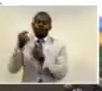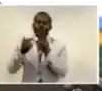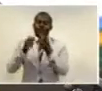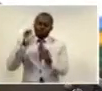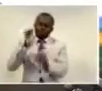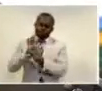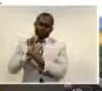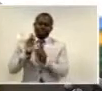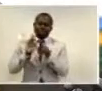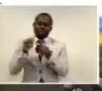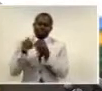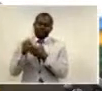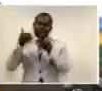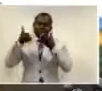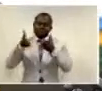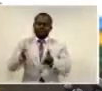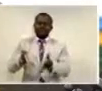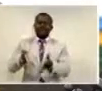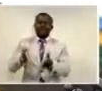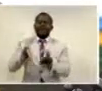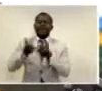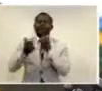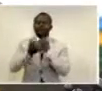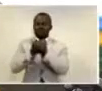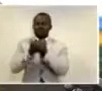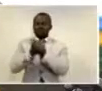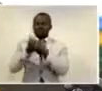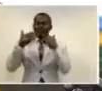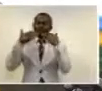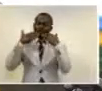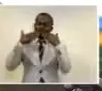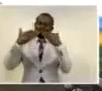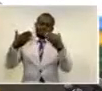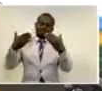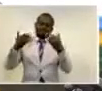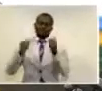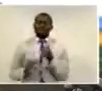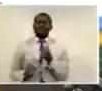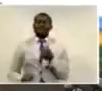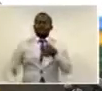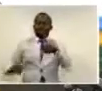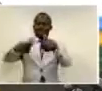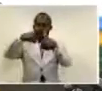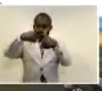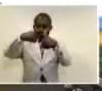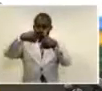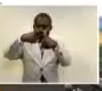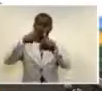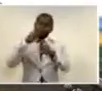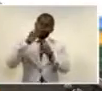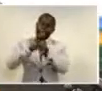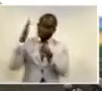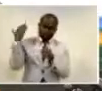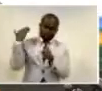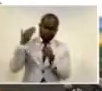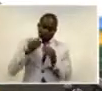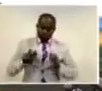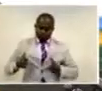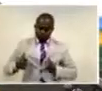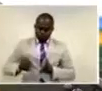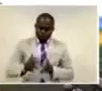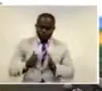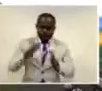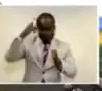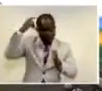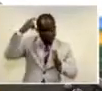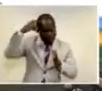inganji za Rubavu rwose zirabashimira icya mbere navuga ni umuhanda wa kaburimbo wa Punda